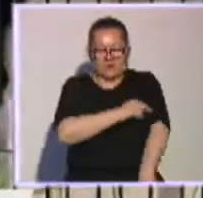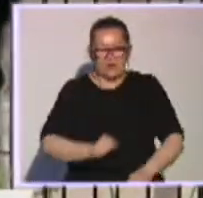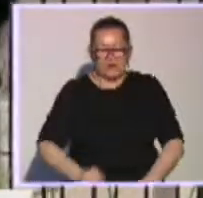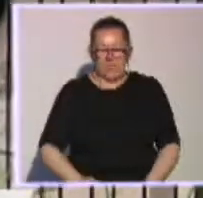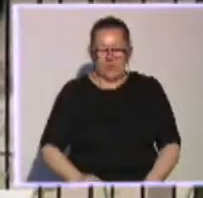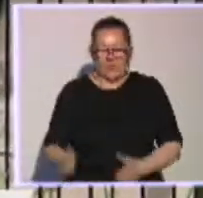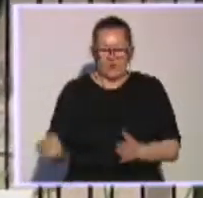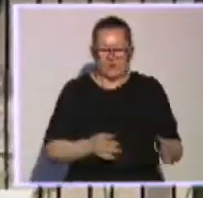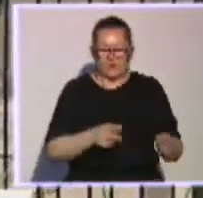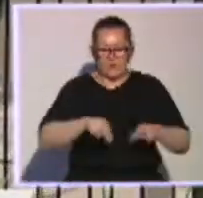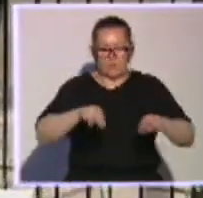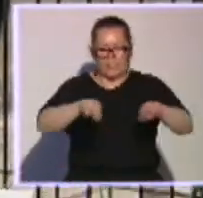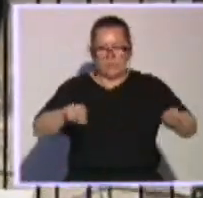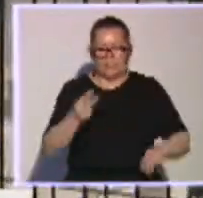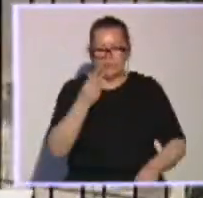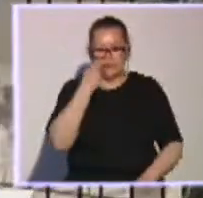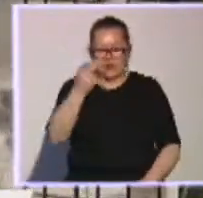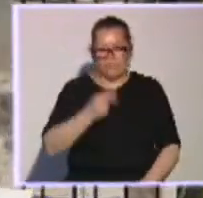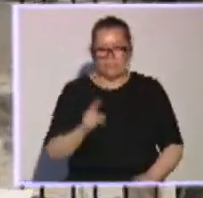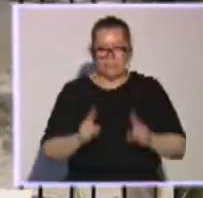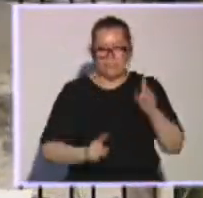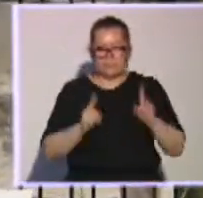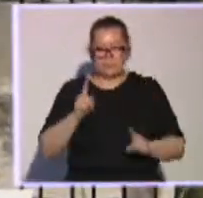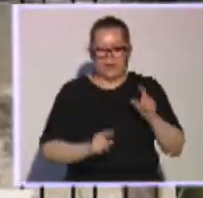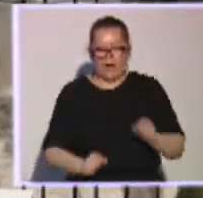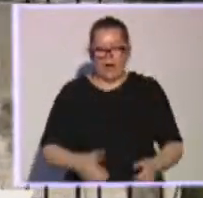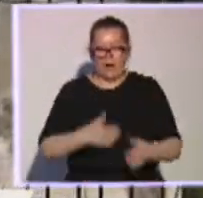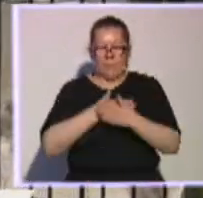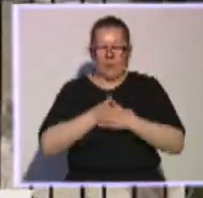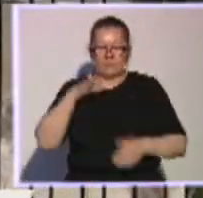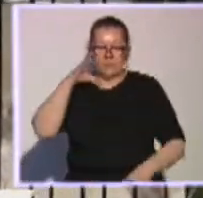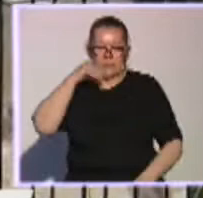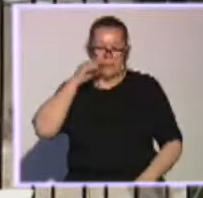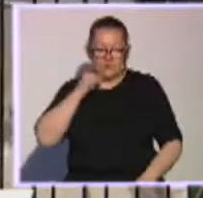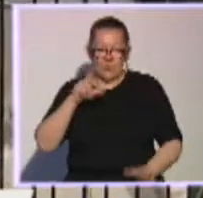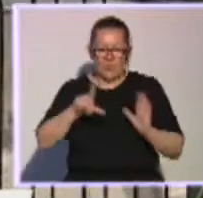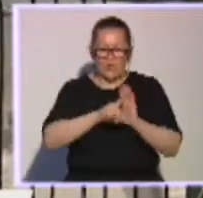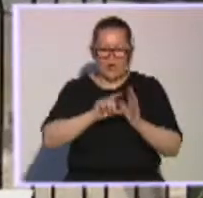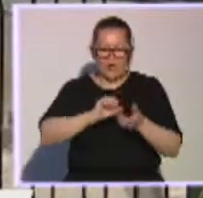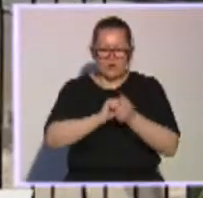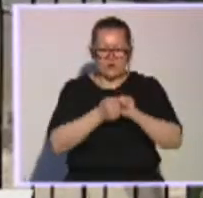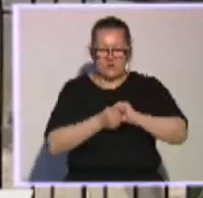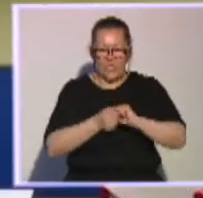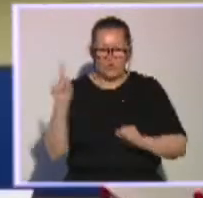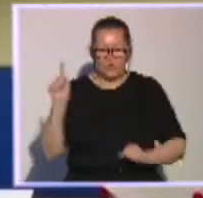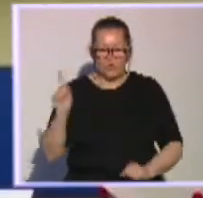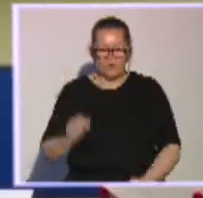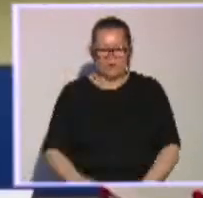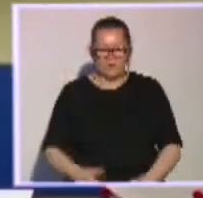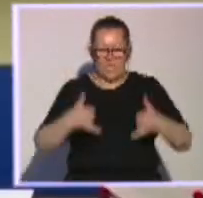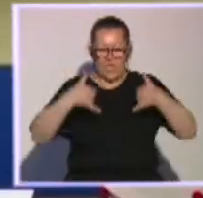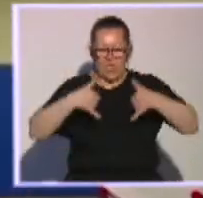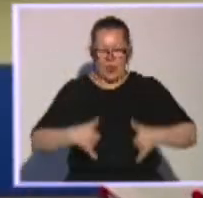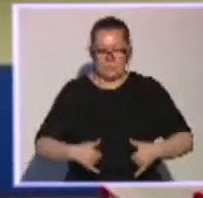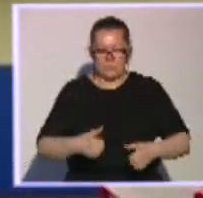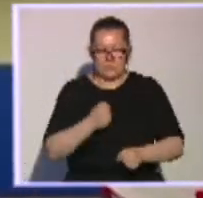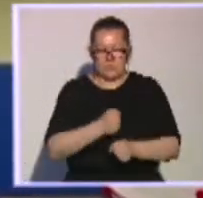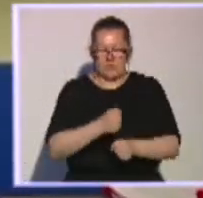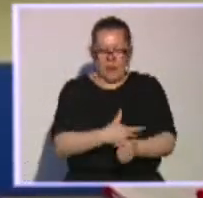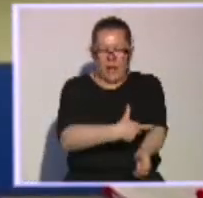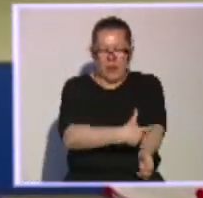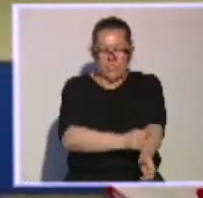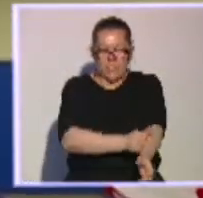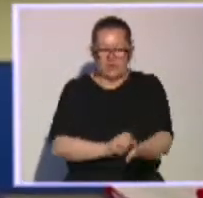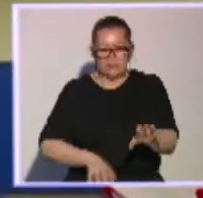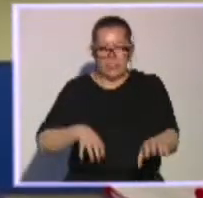demarat anchetă și urmează să stabilească dacă eutanasierea a fost sau nu legală. Astăzi se vor recolta probe de acolo, se